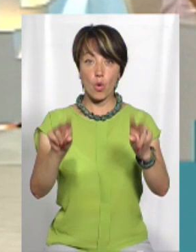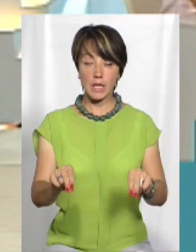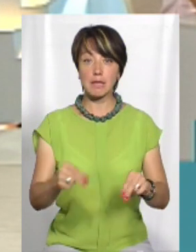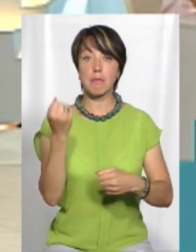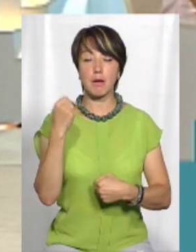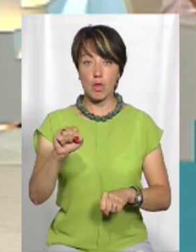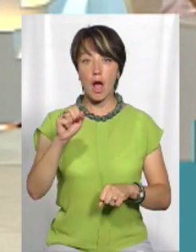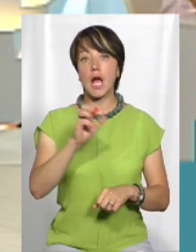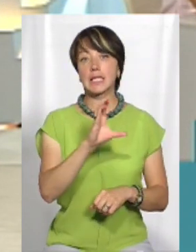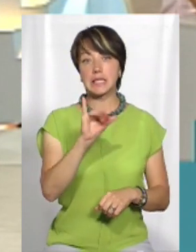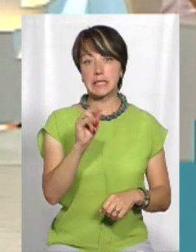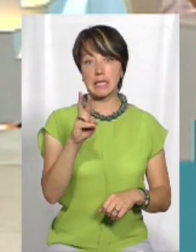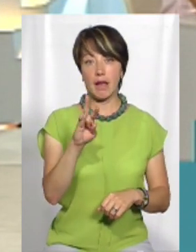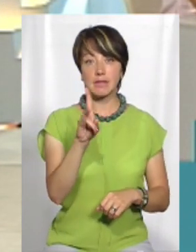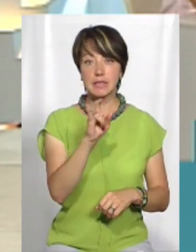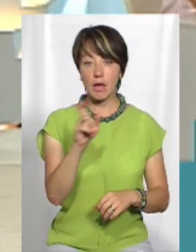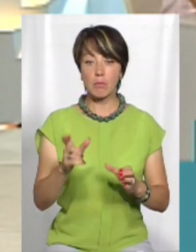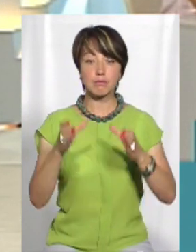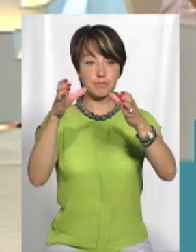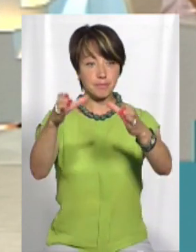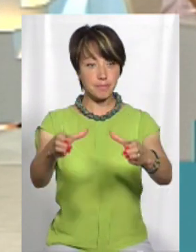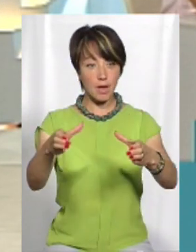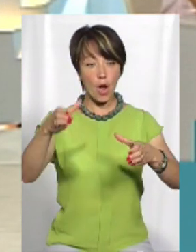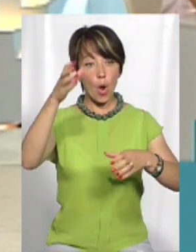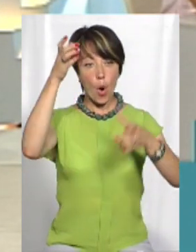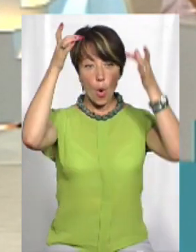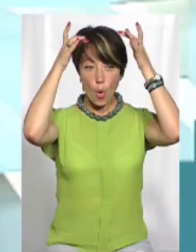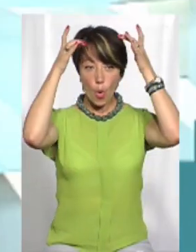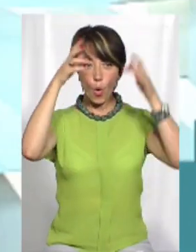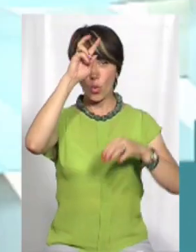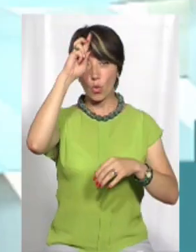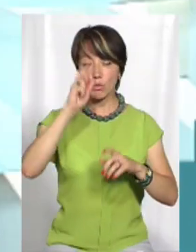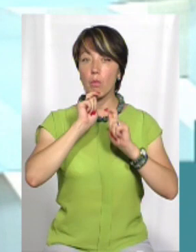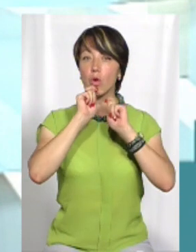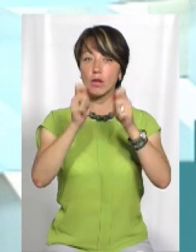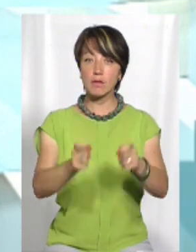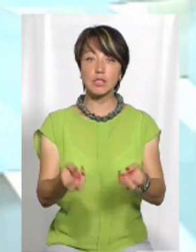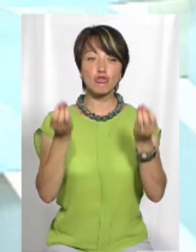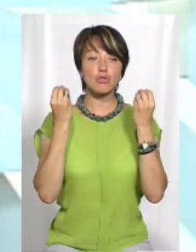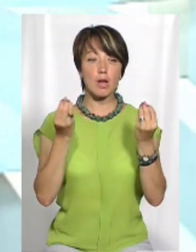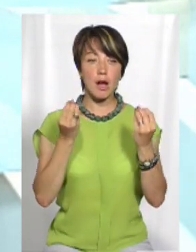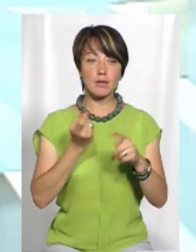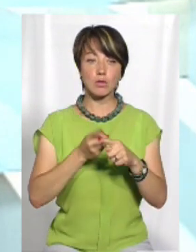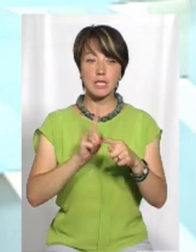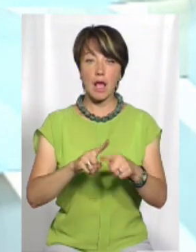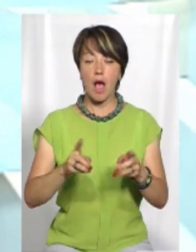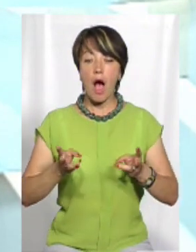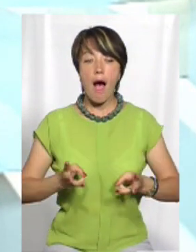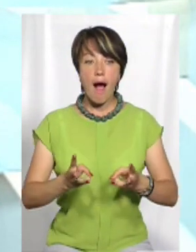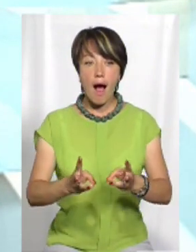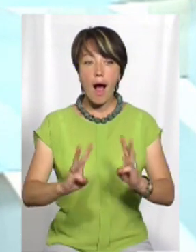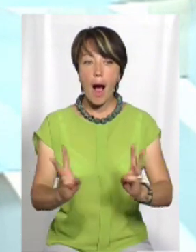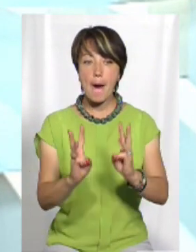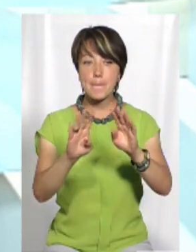і то Микола Синявський надівав корону на Стефана Баторія. І той йому подарував такий шикарний подарок, ось цей камін. Ось так